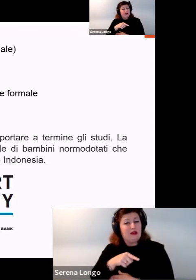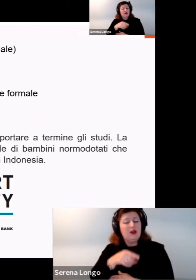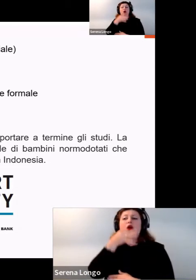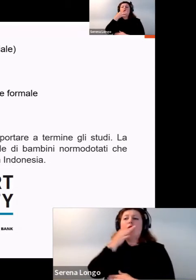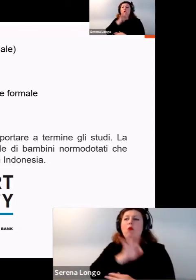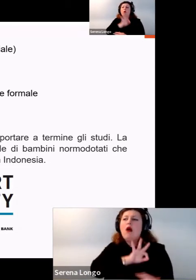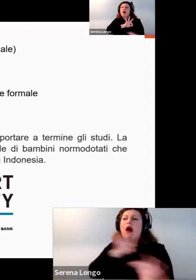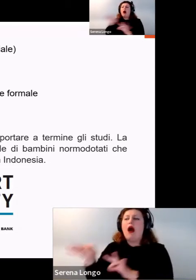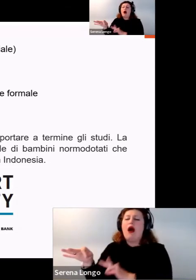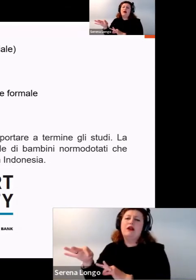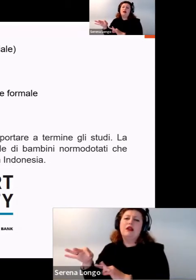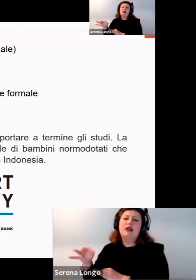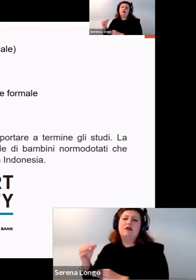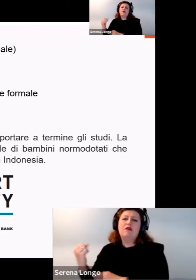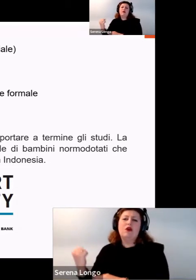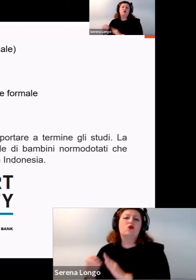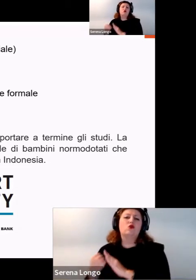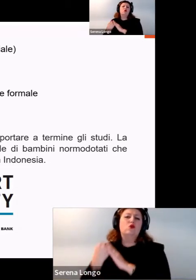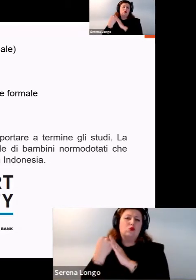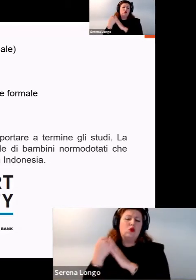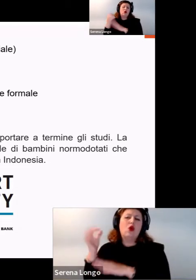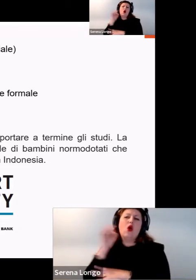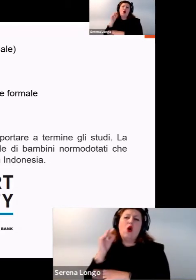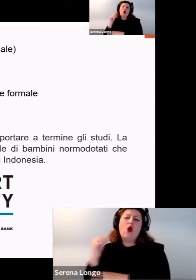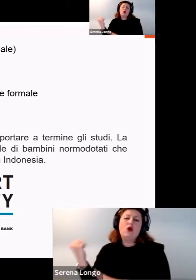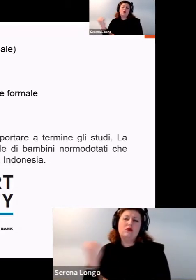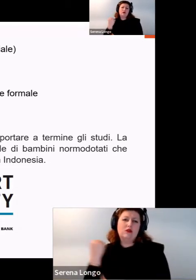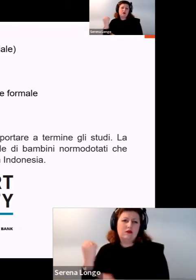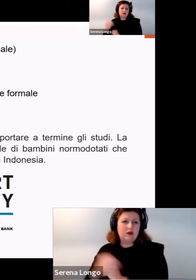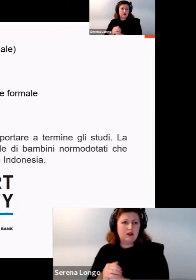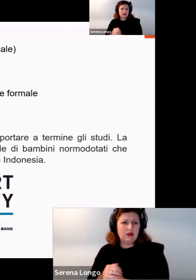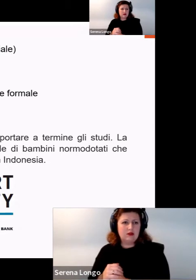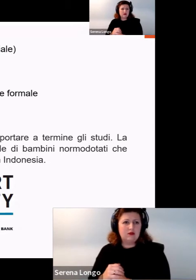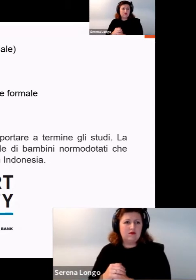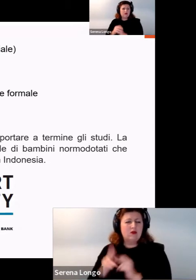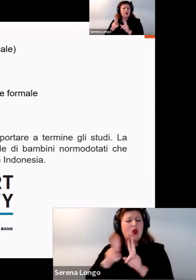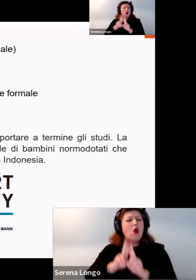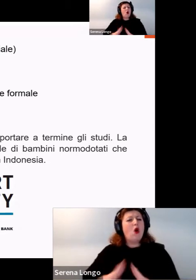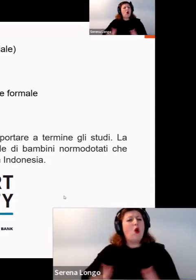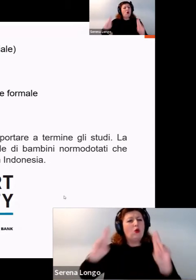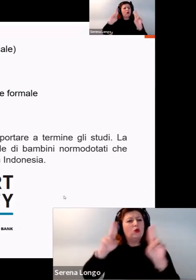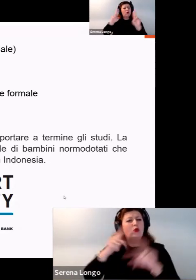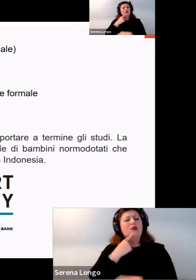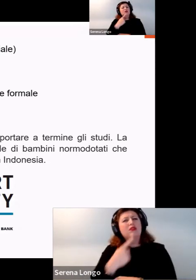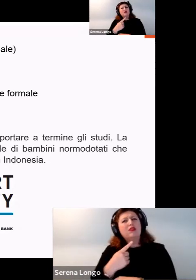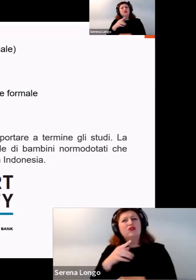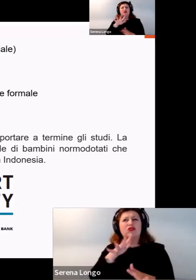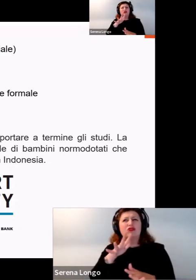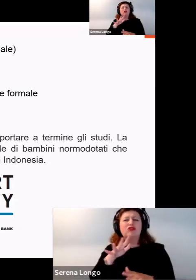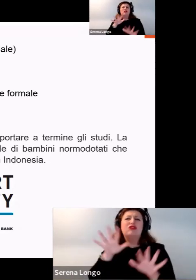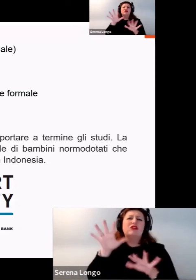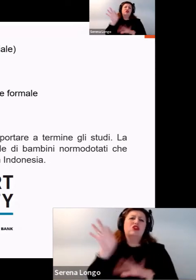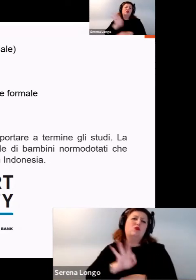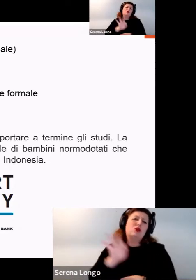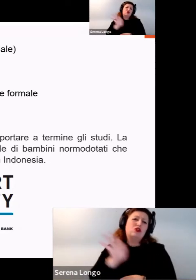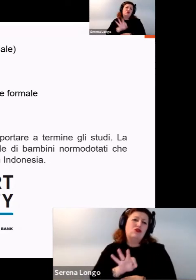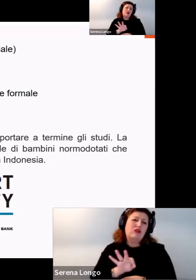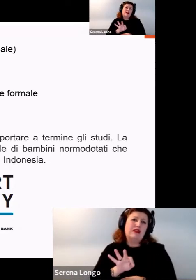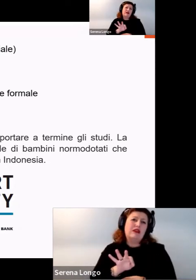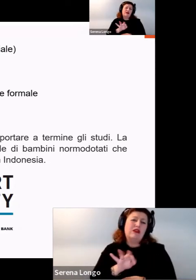sostegni. L'ONU stima che il 10% dei bambini sia affetto da disabilità.